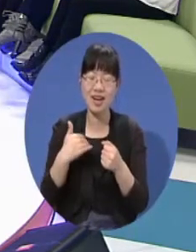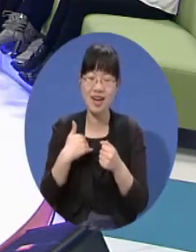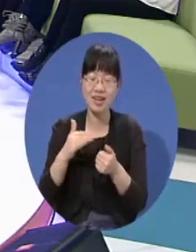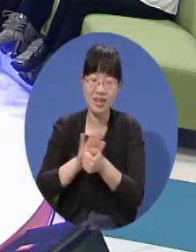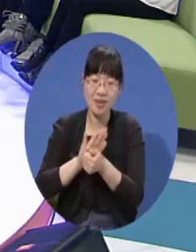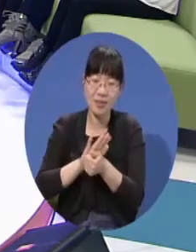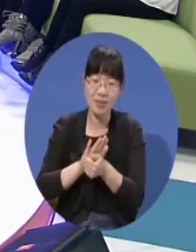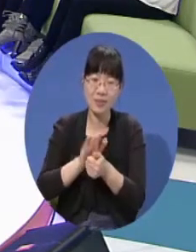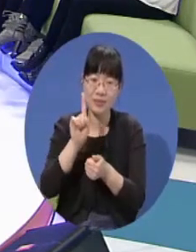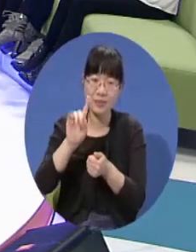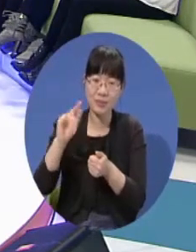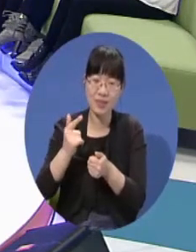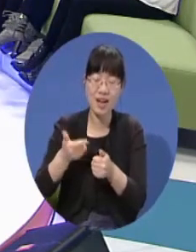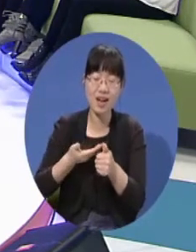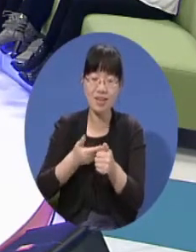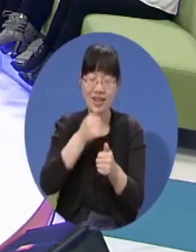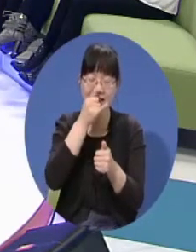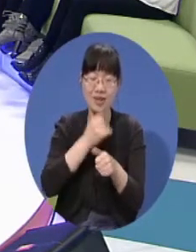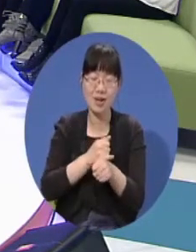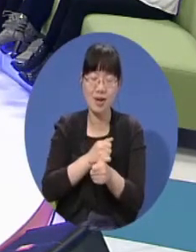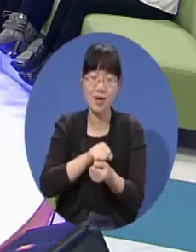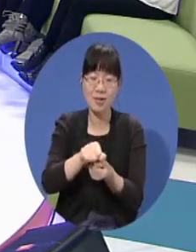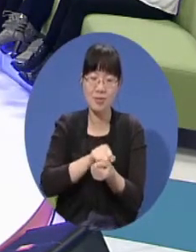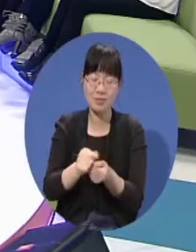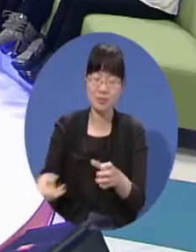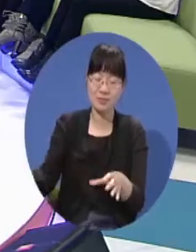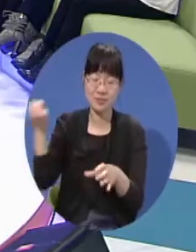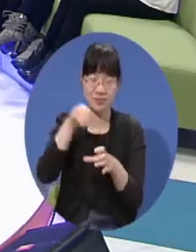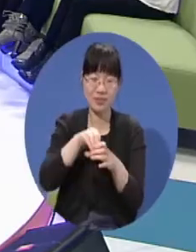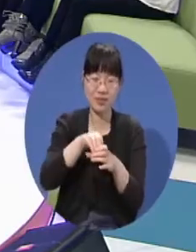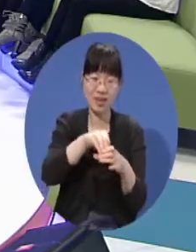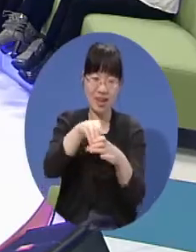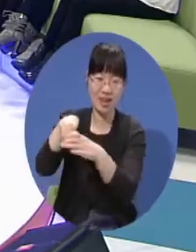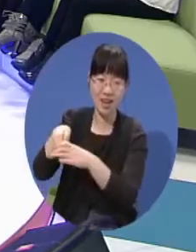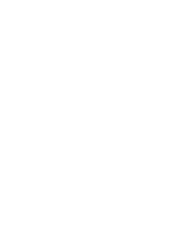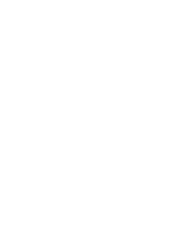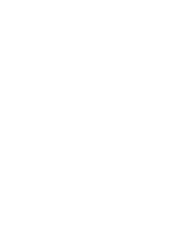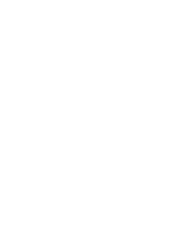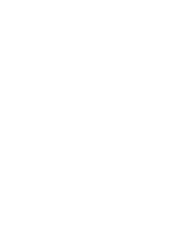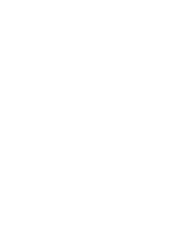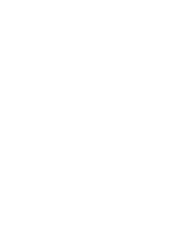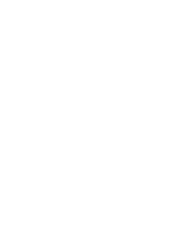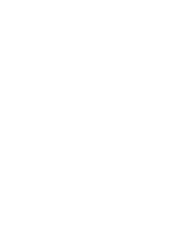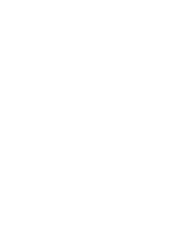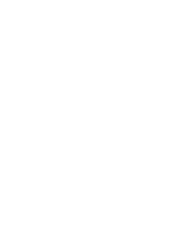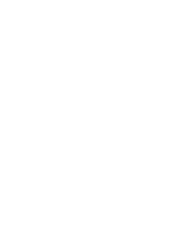서비스로 한번 태워줄게요. 그래서 빨래 바구니에다 애 한번 해서 한번 샥 돌려주면 되는 거예요.